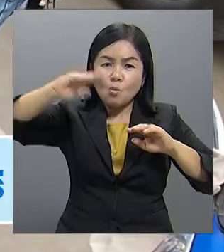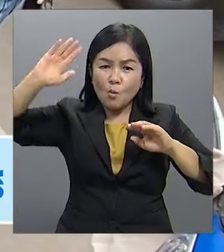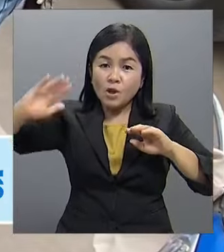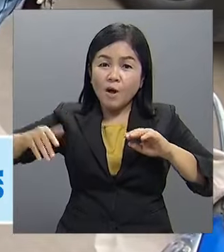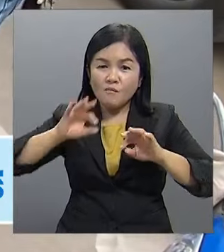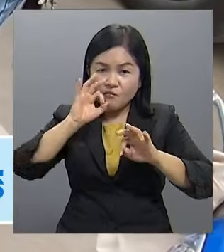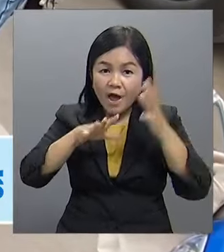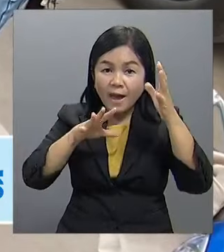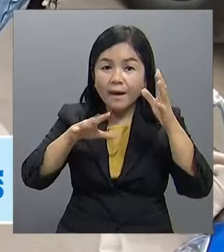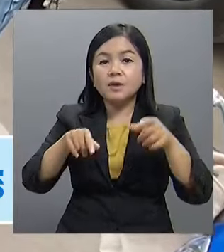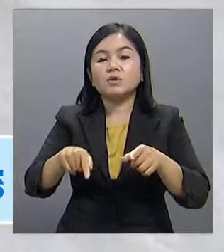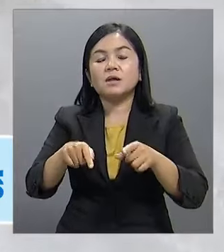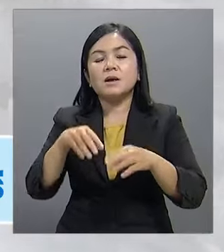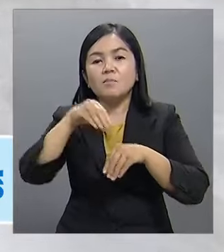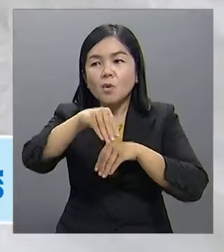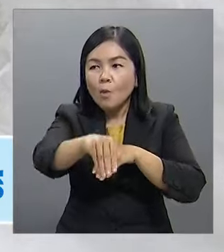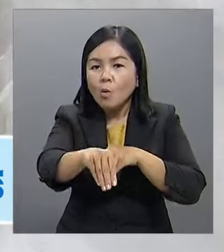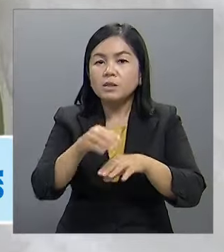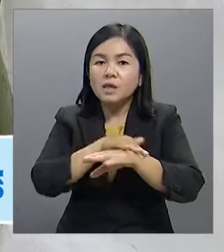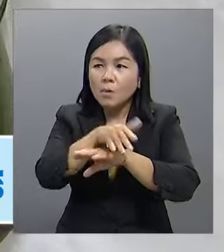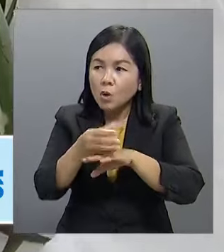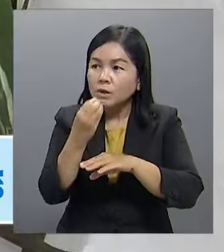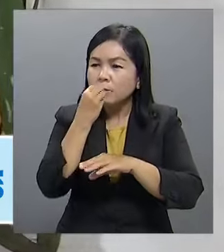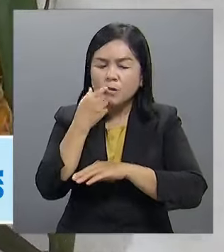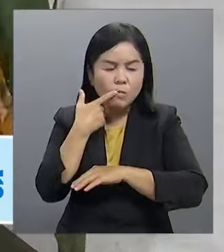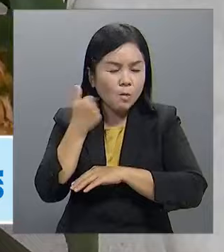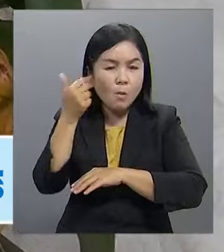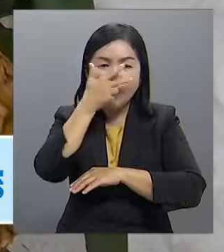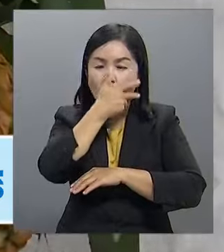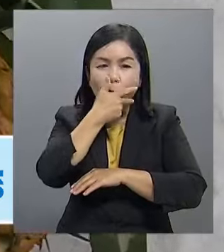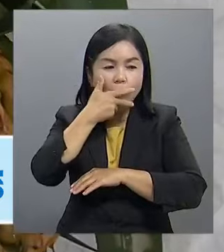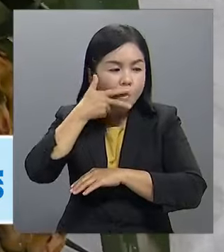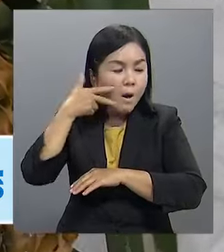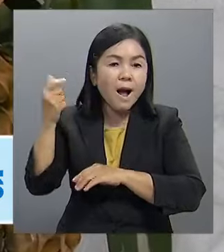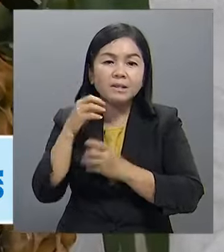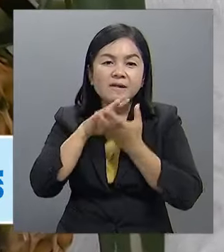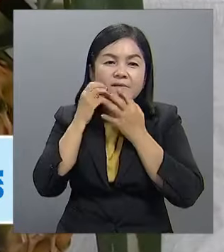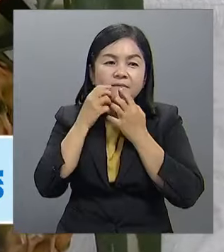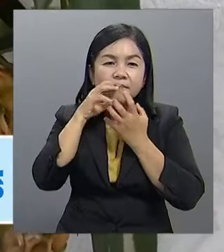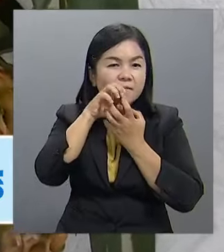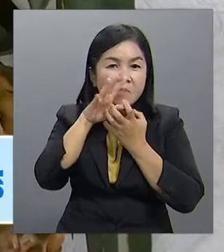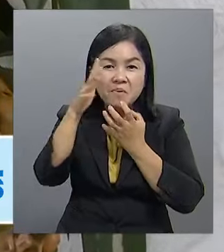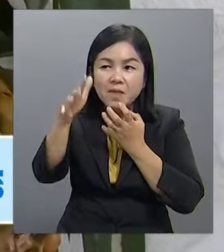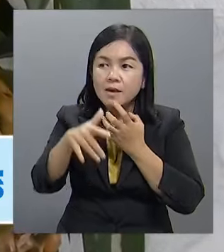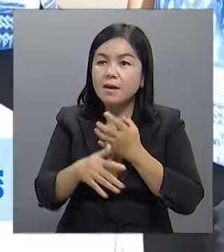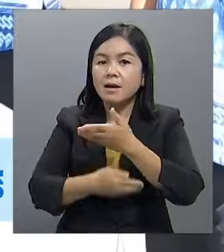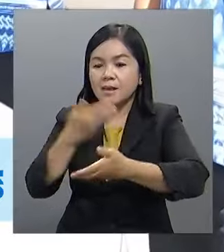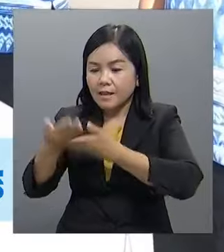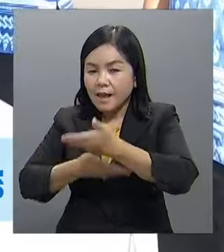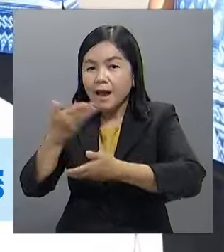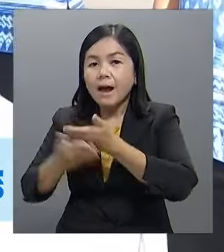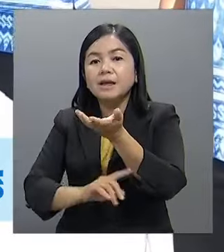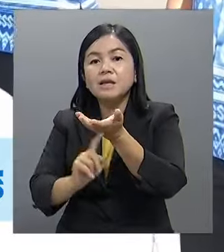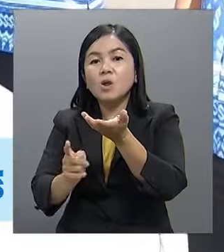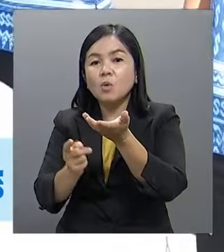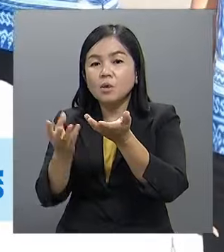รักษ์ปลูกมีรสชาติหวานฉ่ำเป็นเอกลักษณ์และที่สำคัญไม่กัดลิ้นค่ะวางขายกระบะแบบนี้กิโลกรัมละ